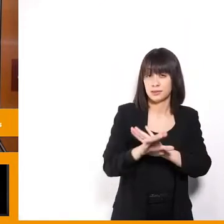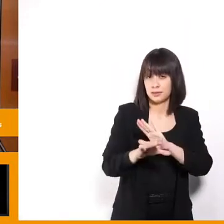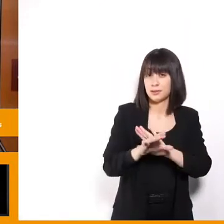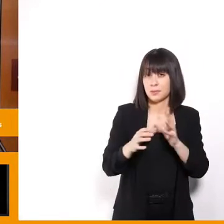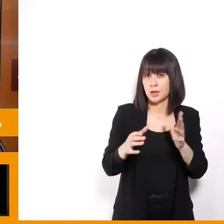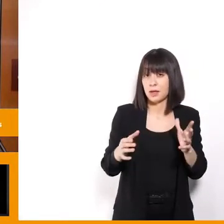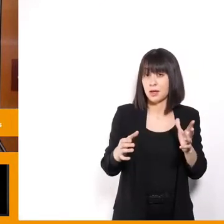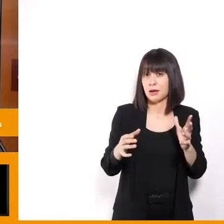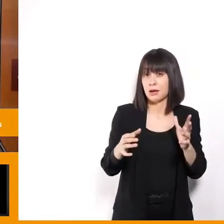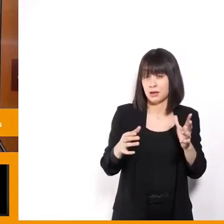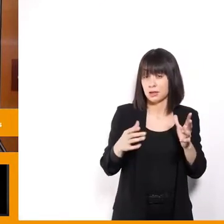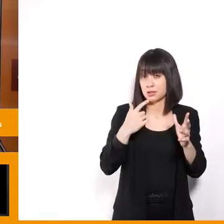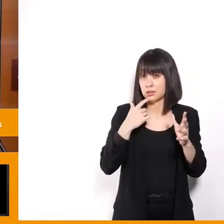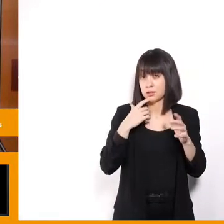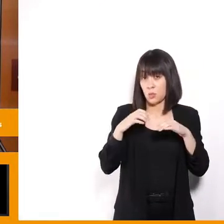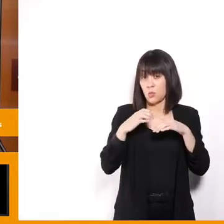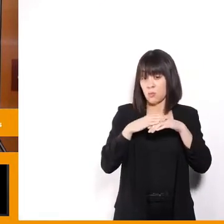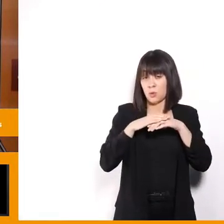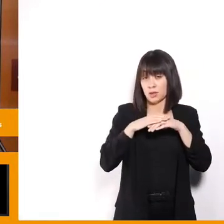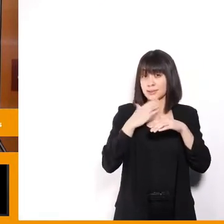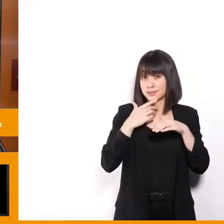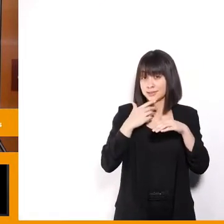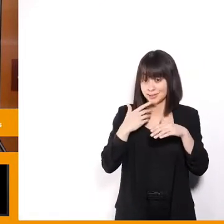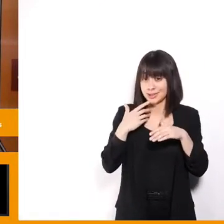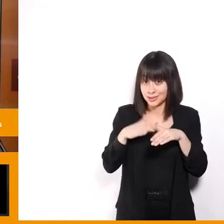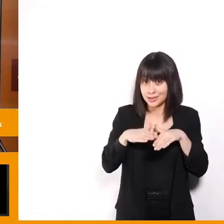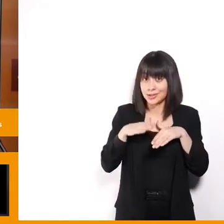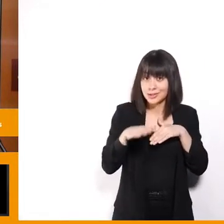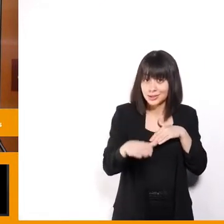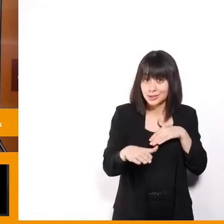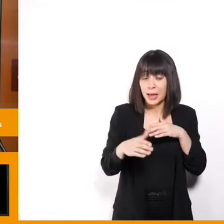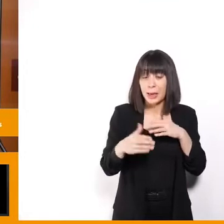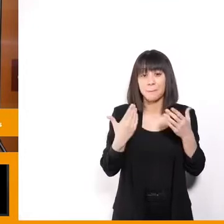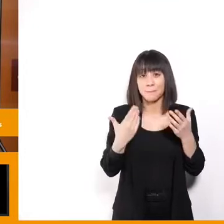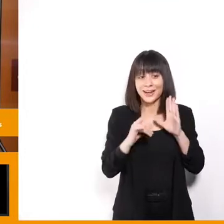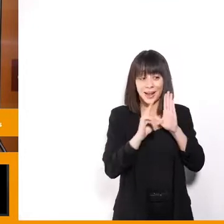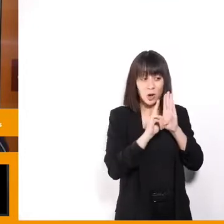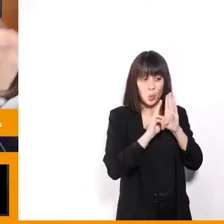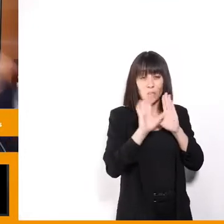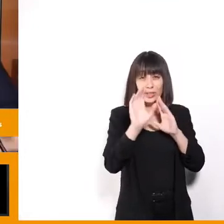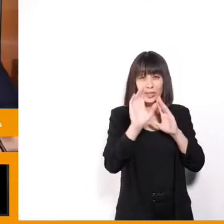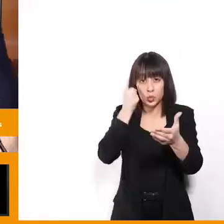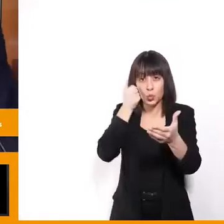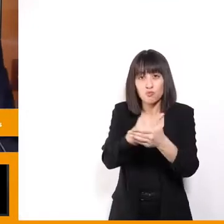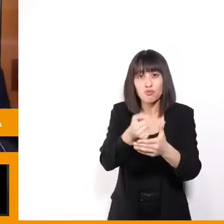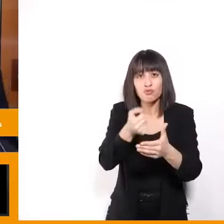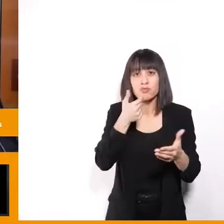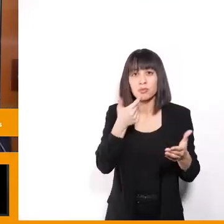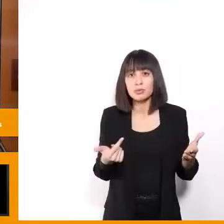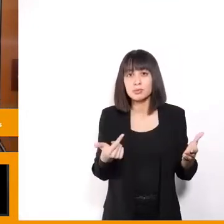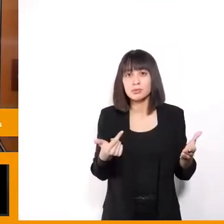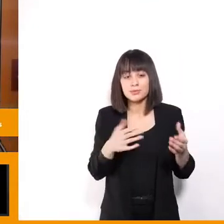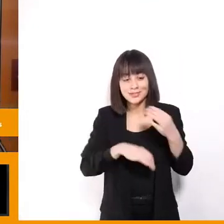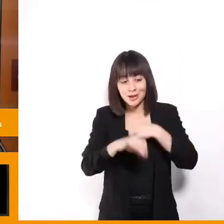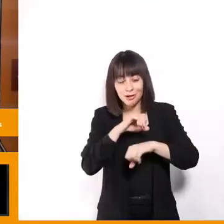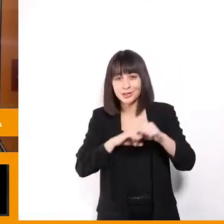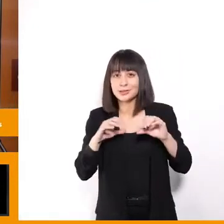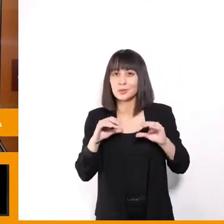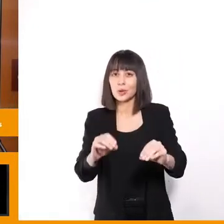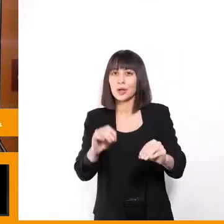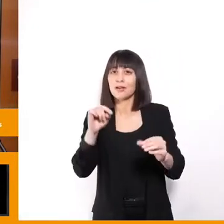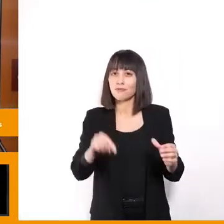démarche-là. Mais aujourd'hui, que ça a été très bien dit, il faut aller au bout de l'écriture, la traduction de ce qui finalement était l'esprit de la loi de